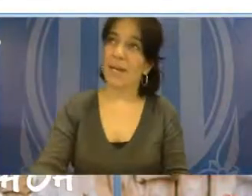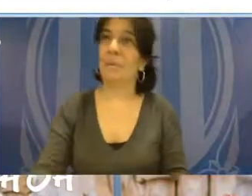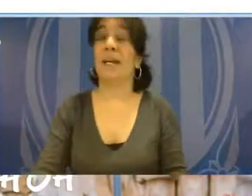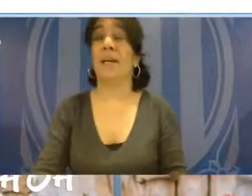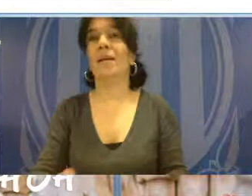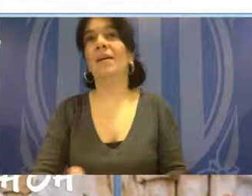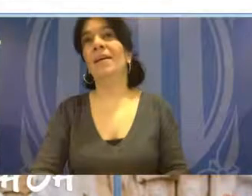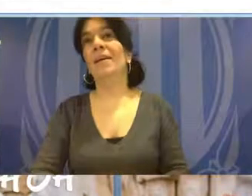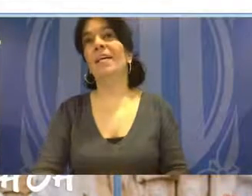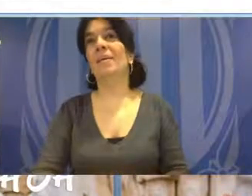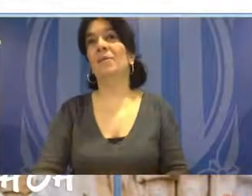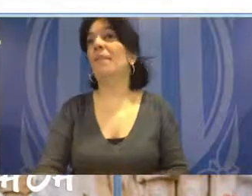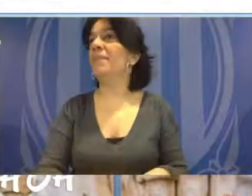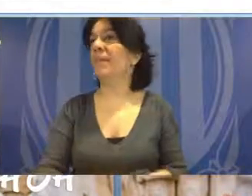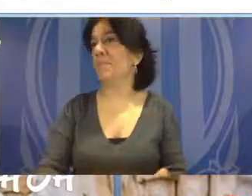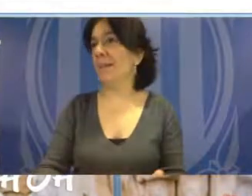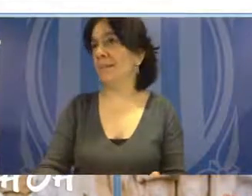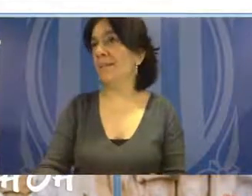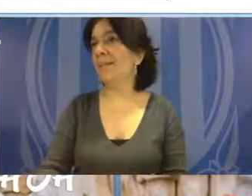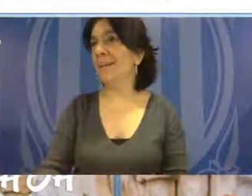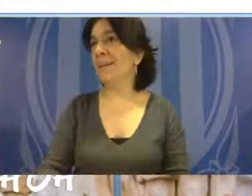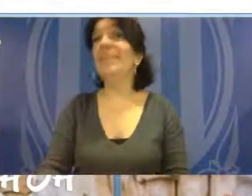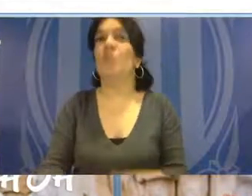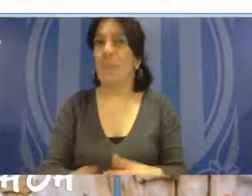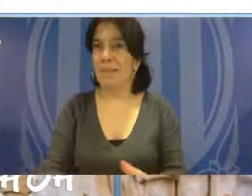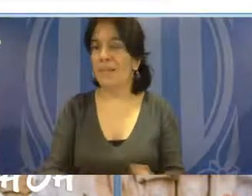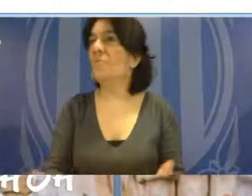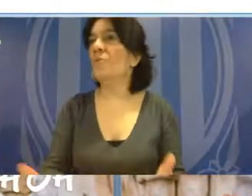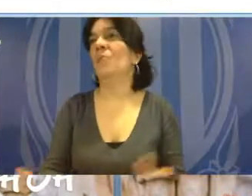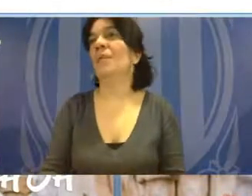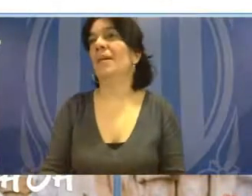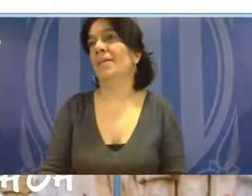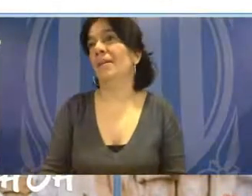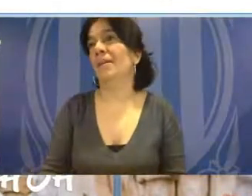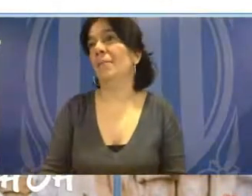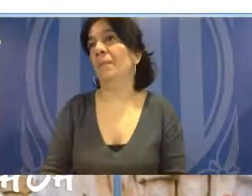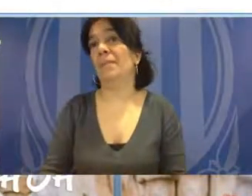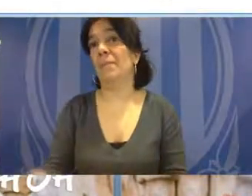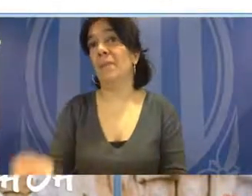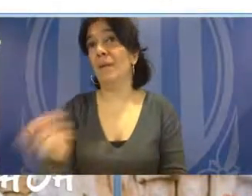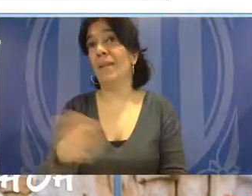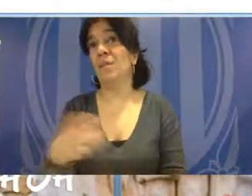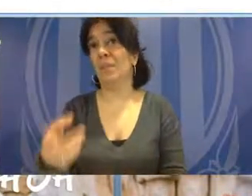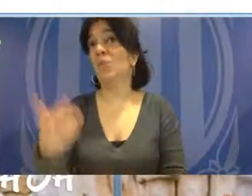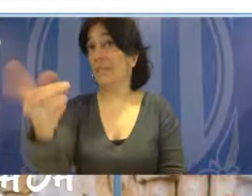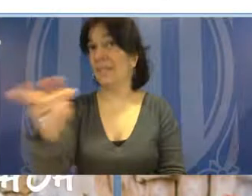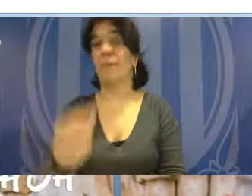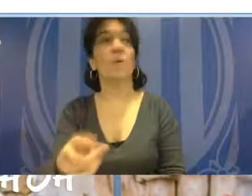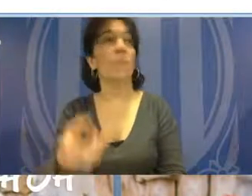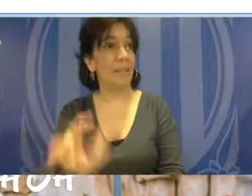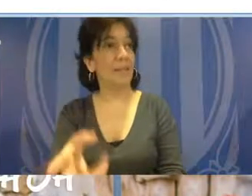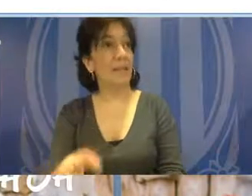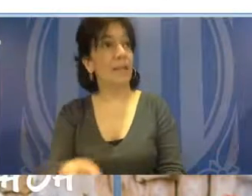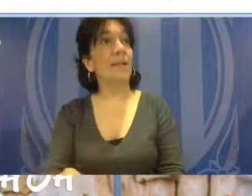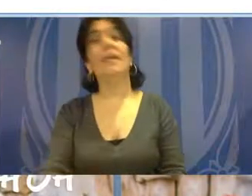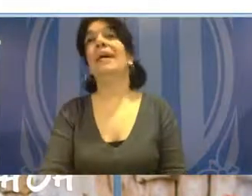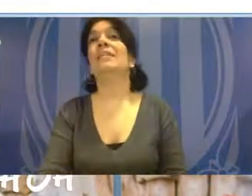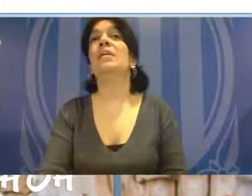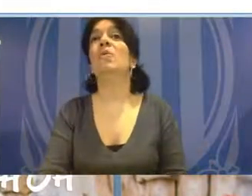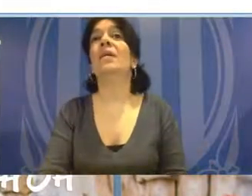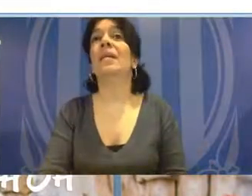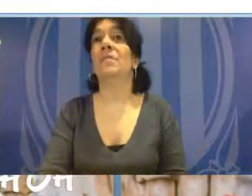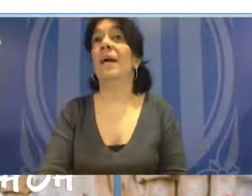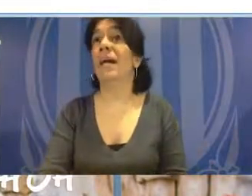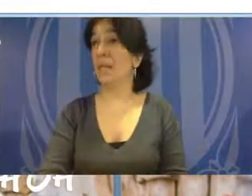Núria caminant. I llavors t'envien imatges, i són imatges molt bones. Precisament una de les persones que vam compartir es